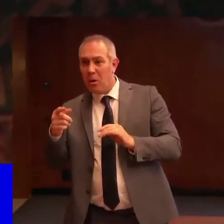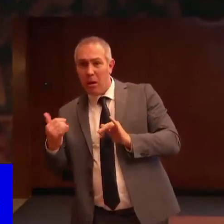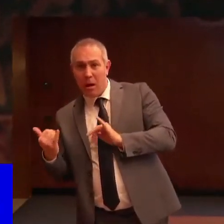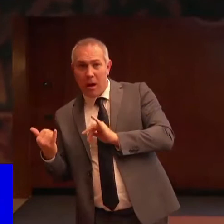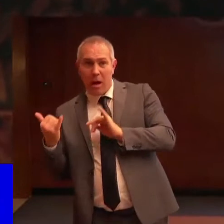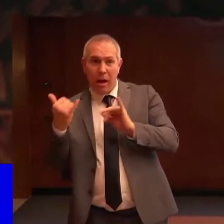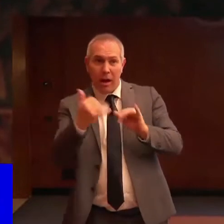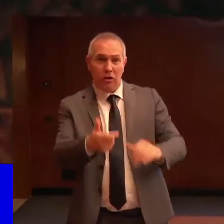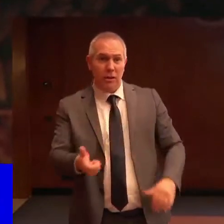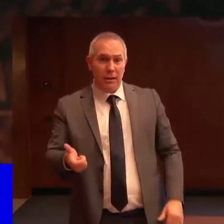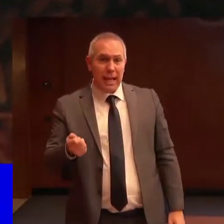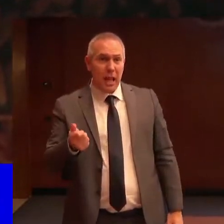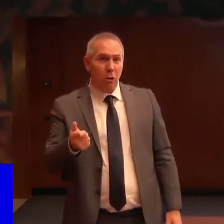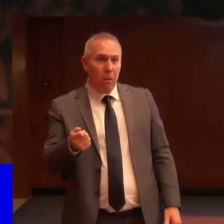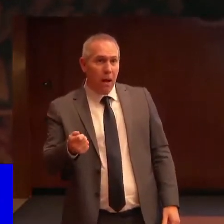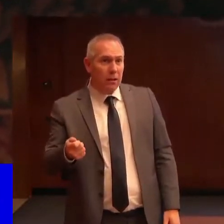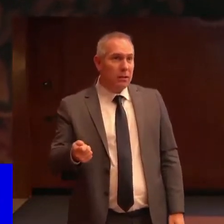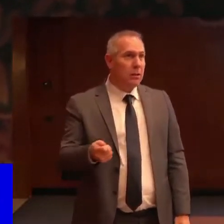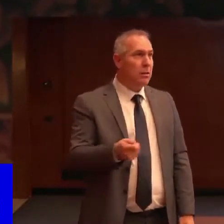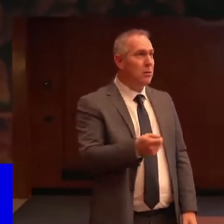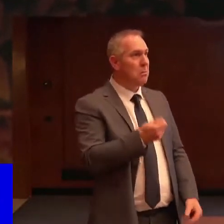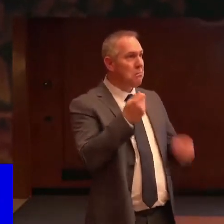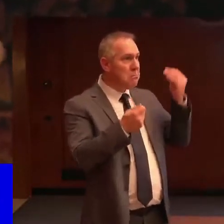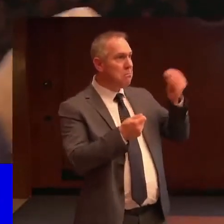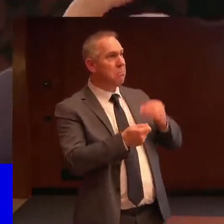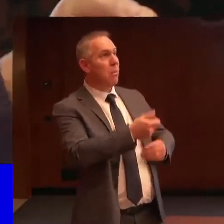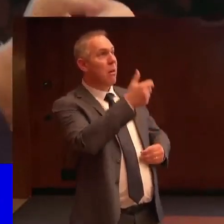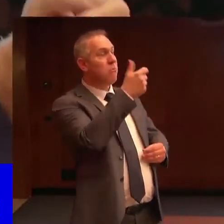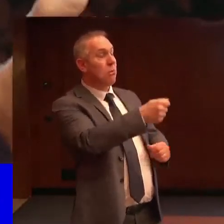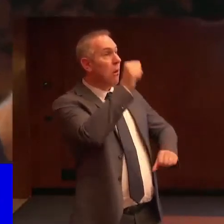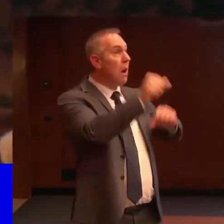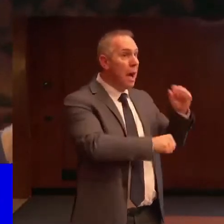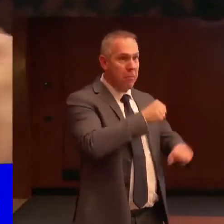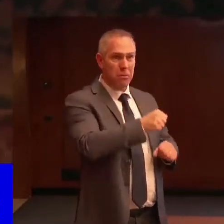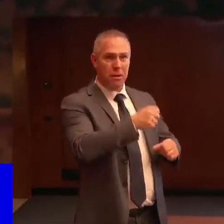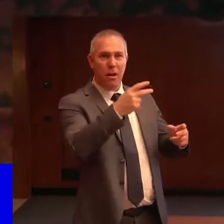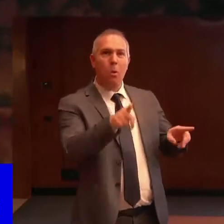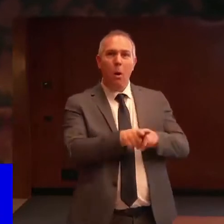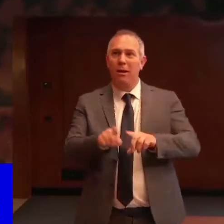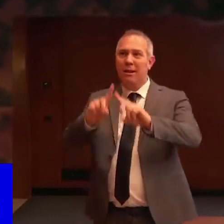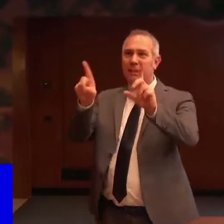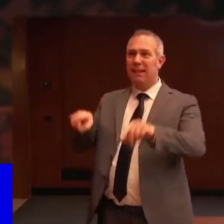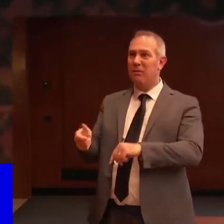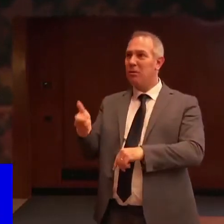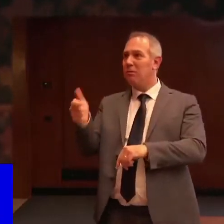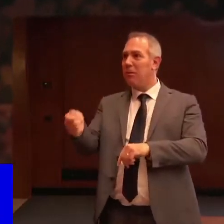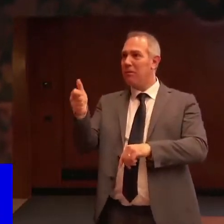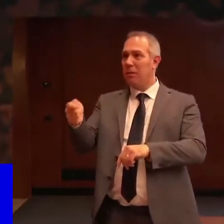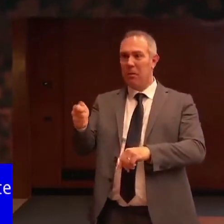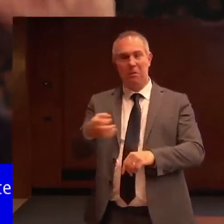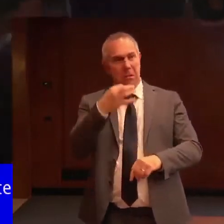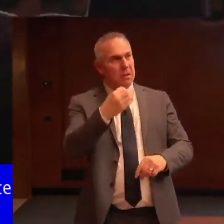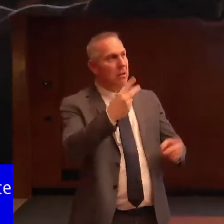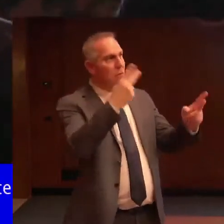il telecomando, convinto di poter cambiare la realtà così come la cambiava sul suo televisore. Peccato che la realtà rimanga sempre